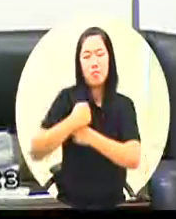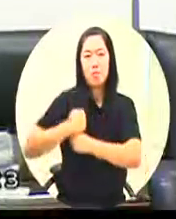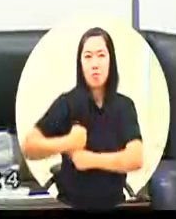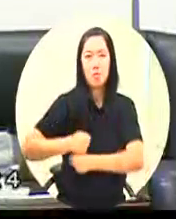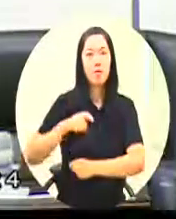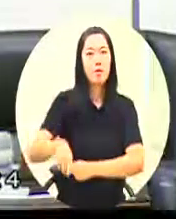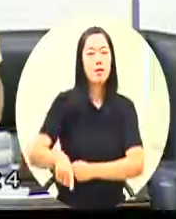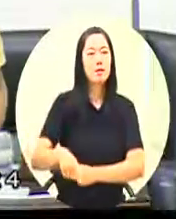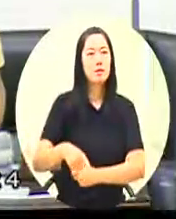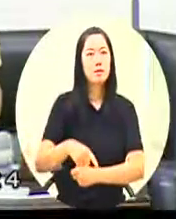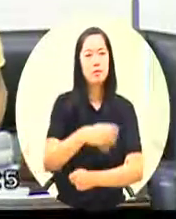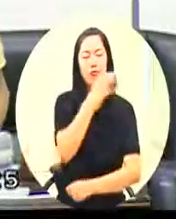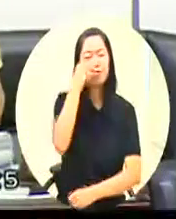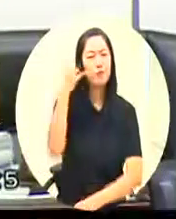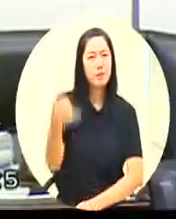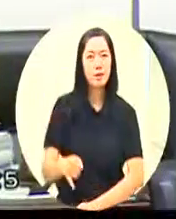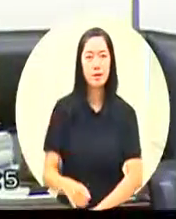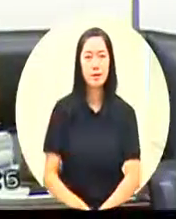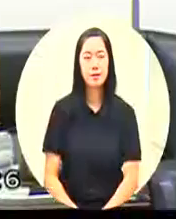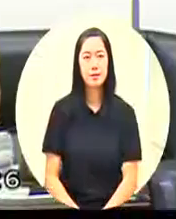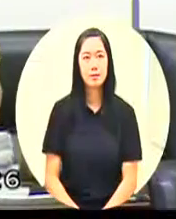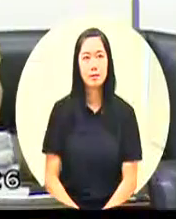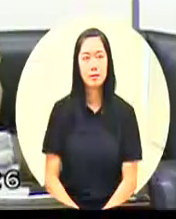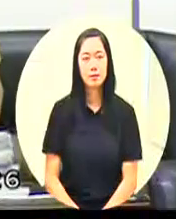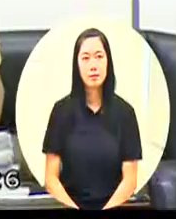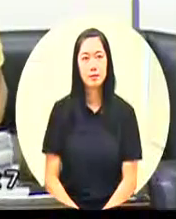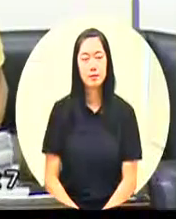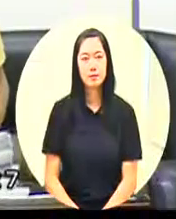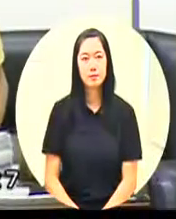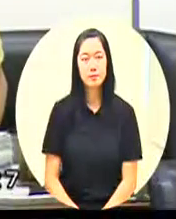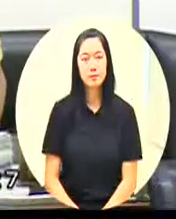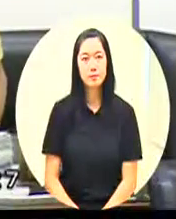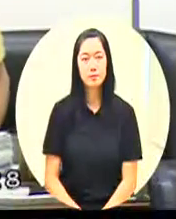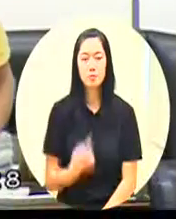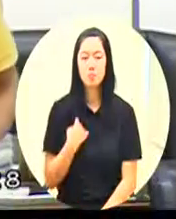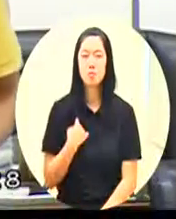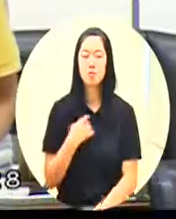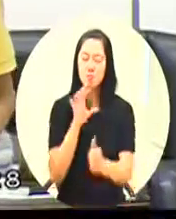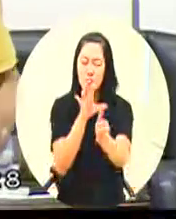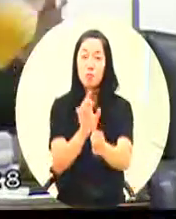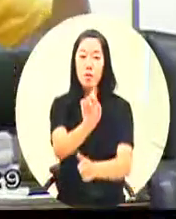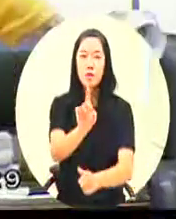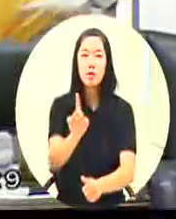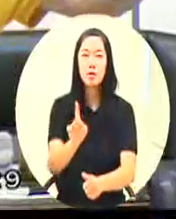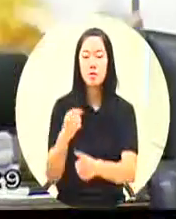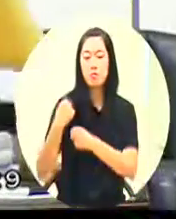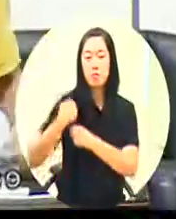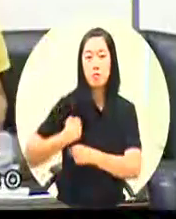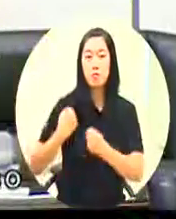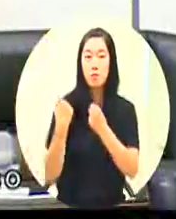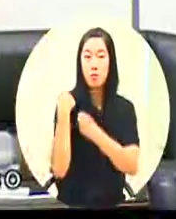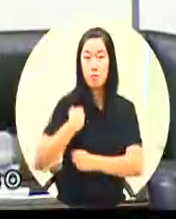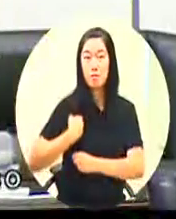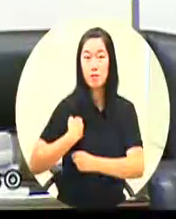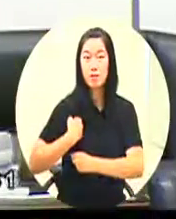都是混蛋。我不指的不是说那些那个什么替代役的是混蛋，是这个政策混